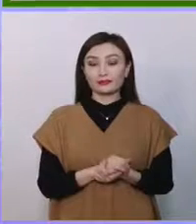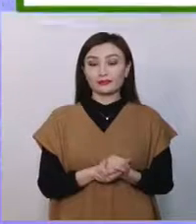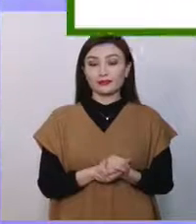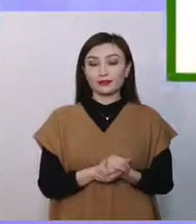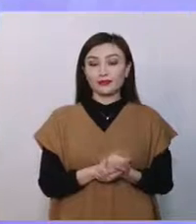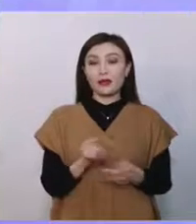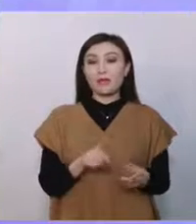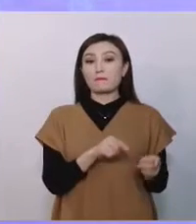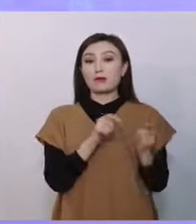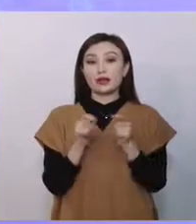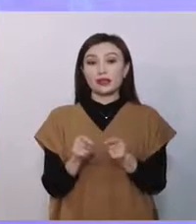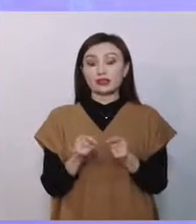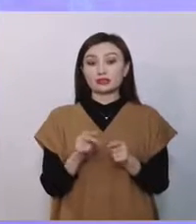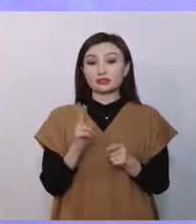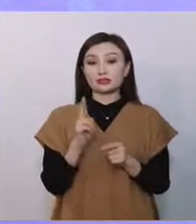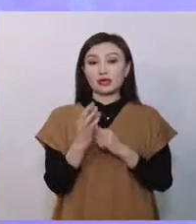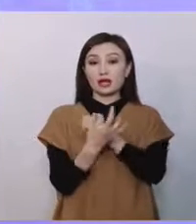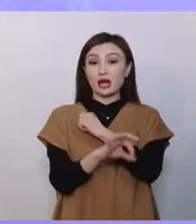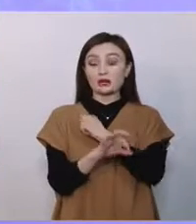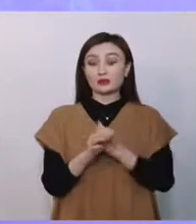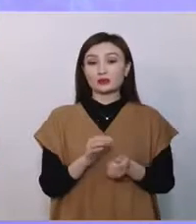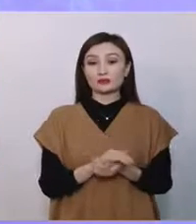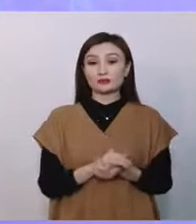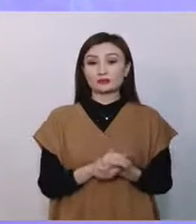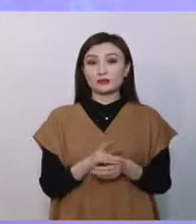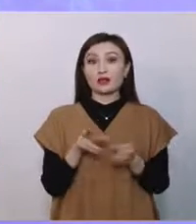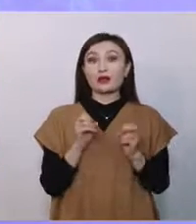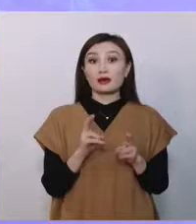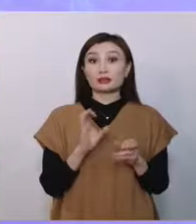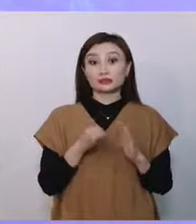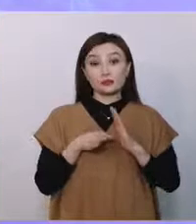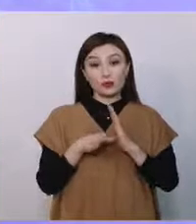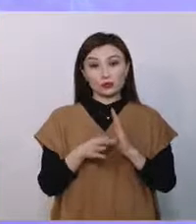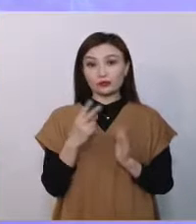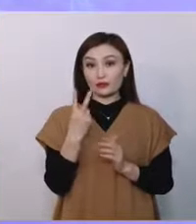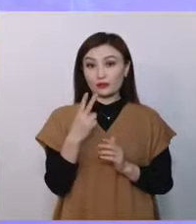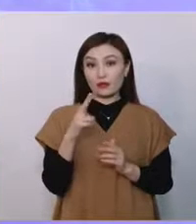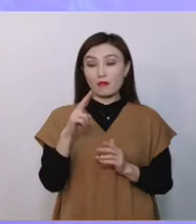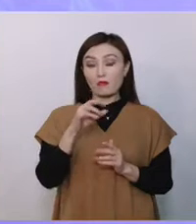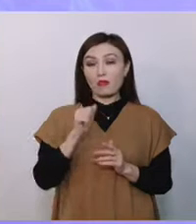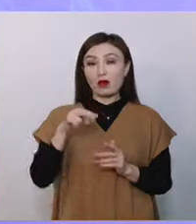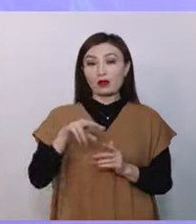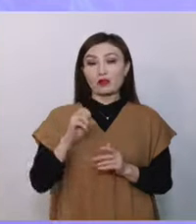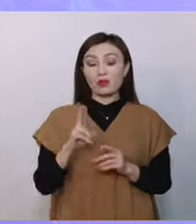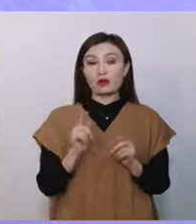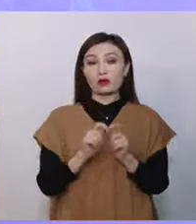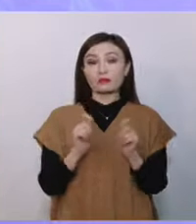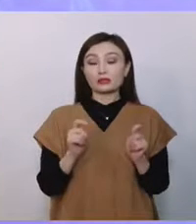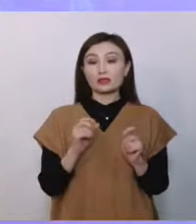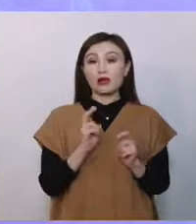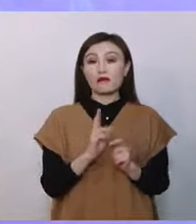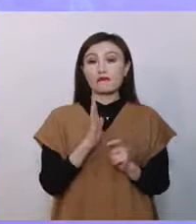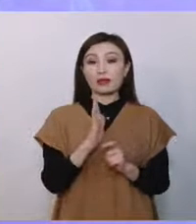переложить крайне как с помощью двух палочек образовать на столе